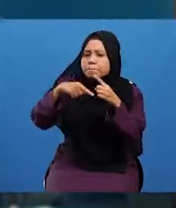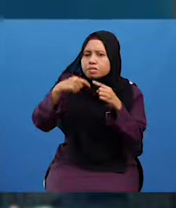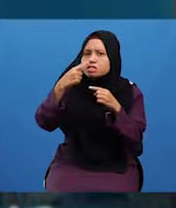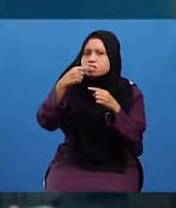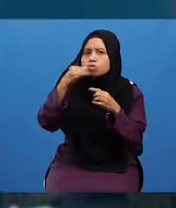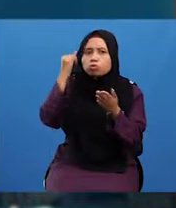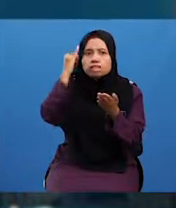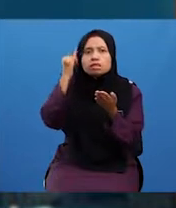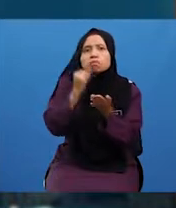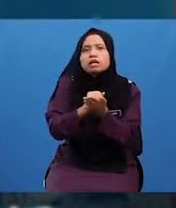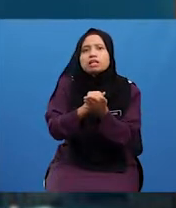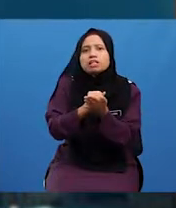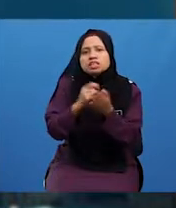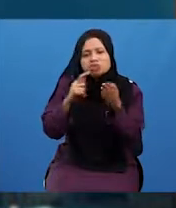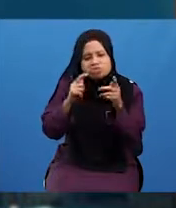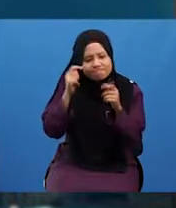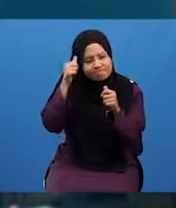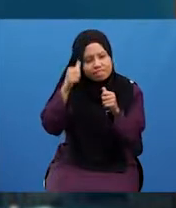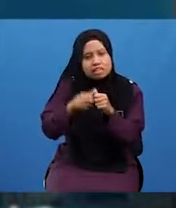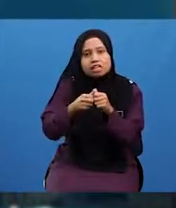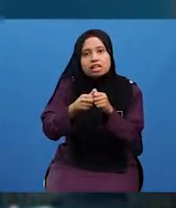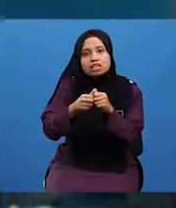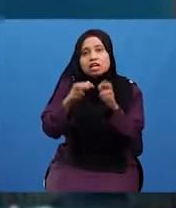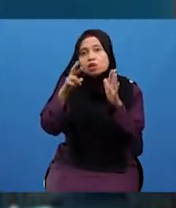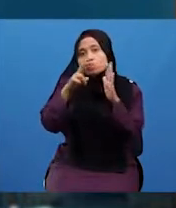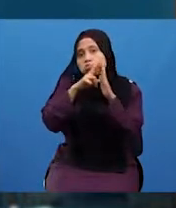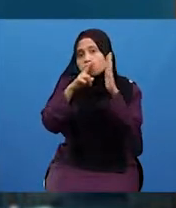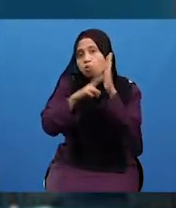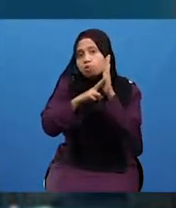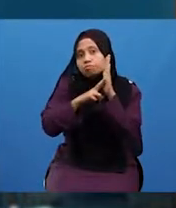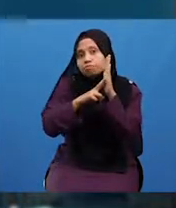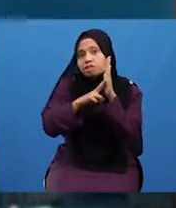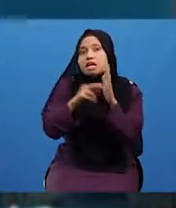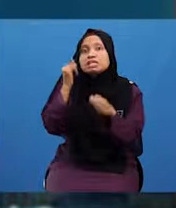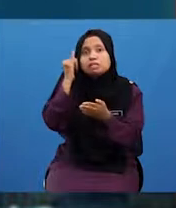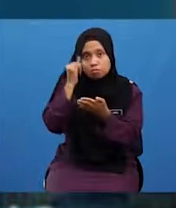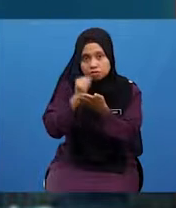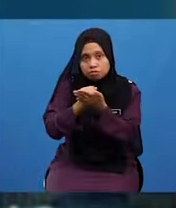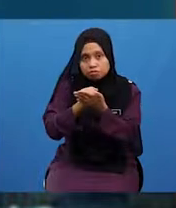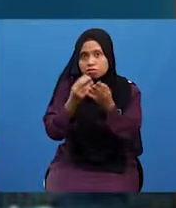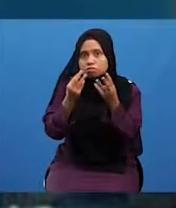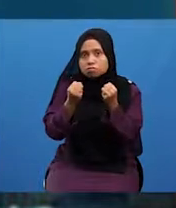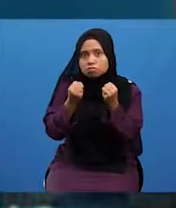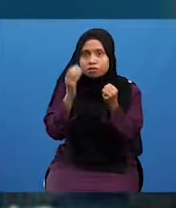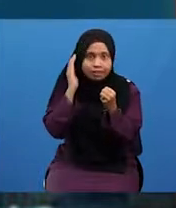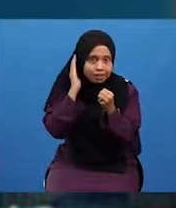iman, ustazah terus teringat lagu Rukun Iman. Murid-murid nak dengar lagu Rukun